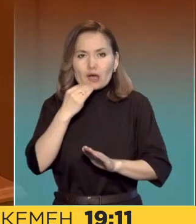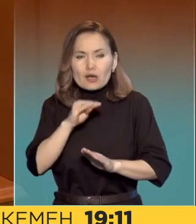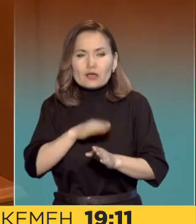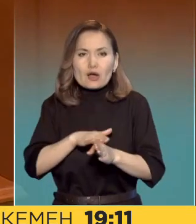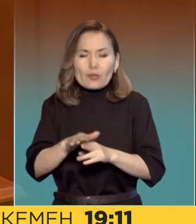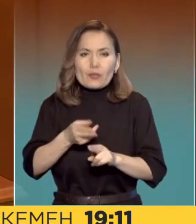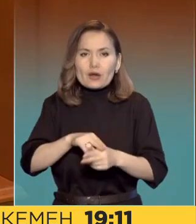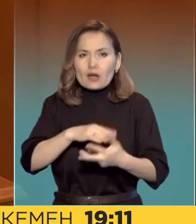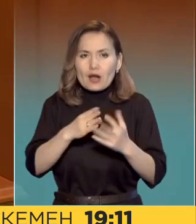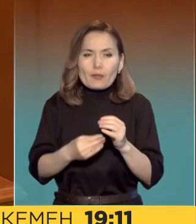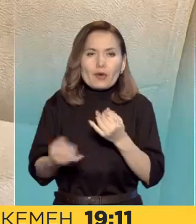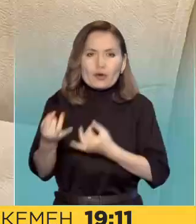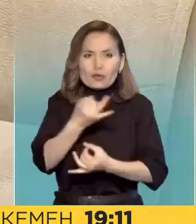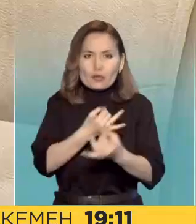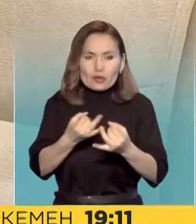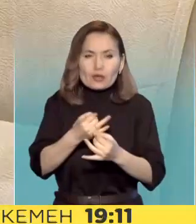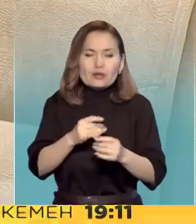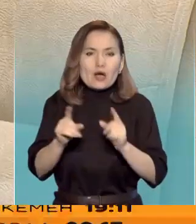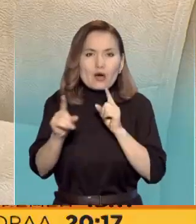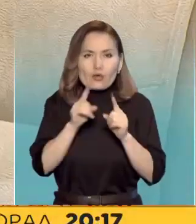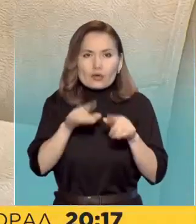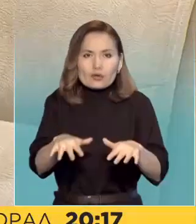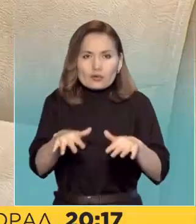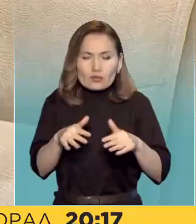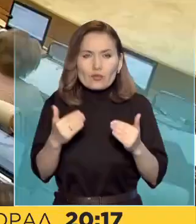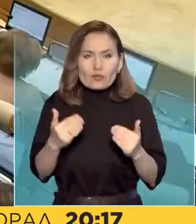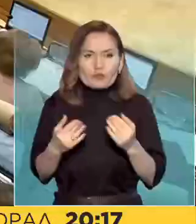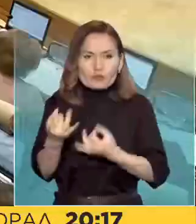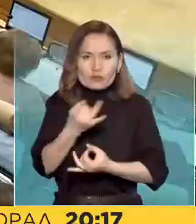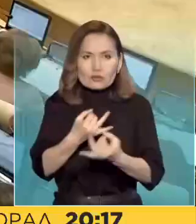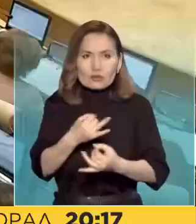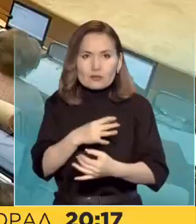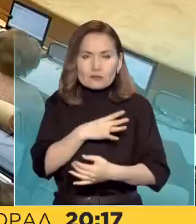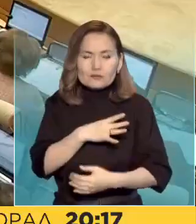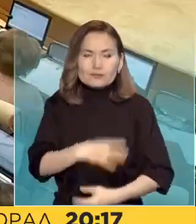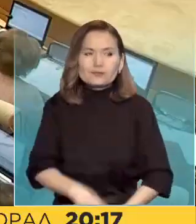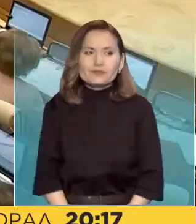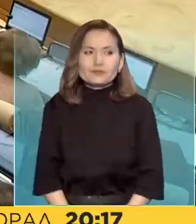жобасы сенаттың қарауында жатыр. Нысаналы ығыл, Жасұлан Жақсай, ұлттық арна.